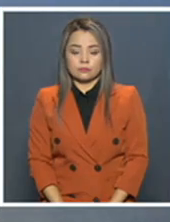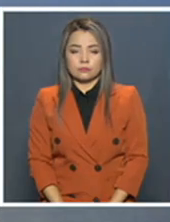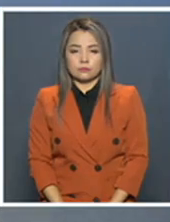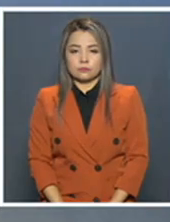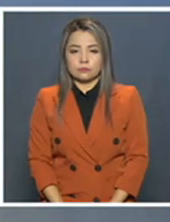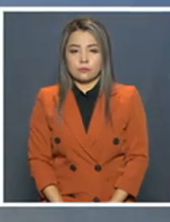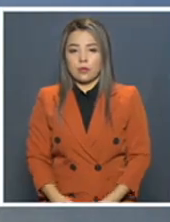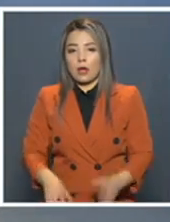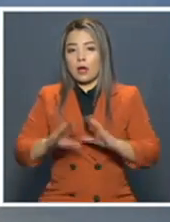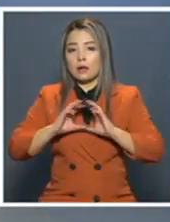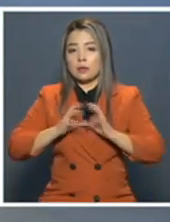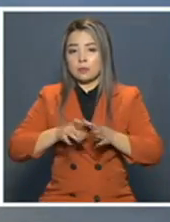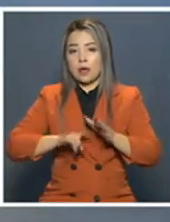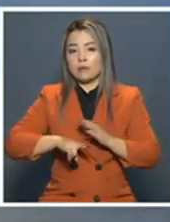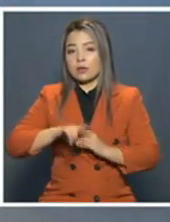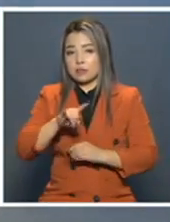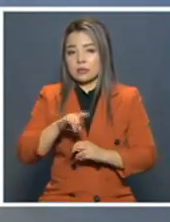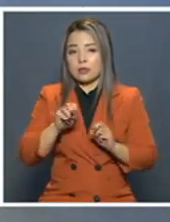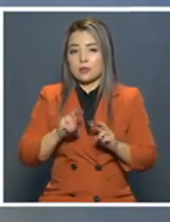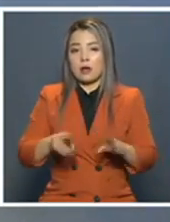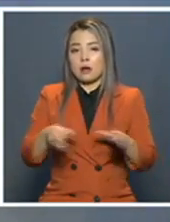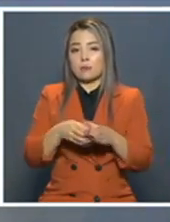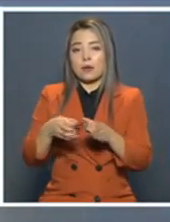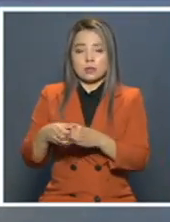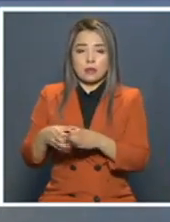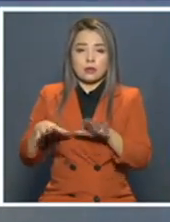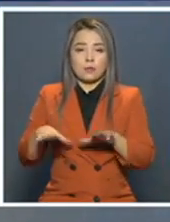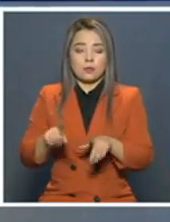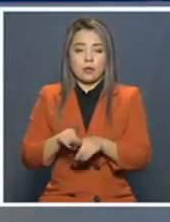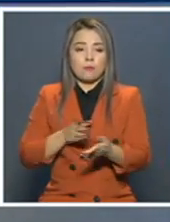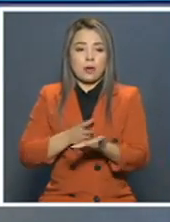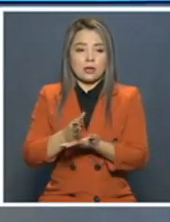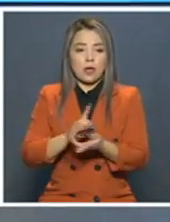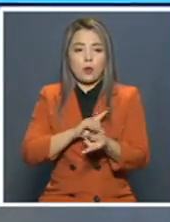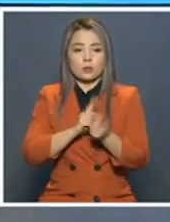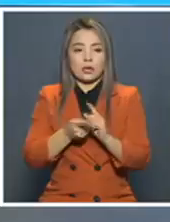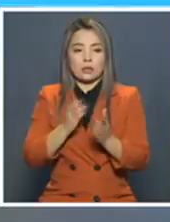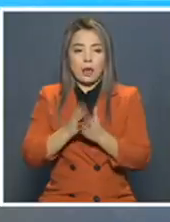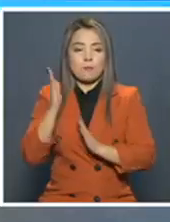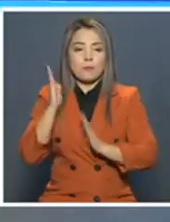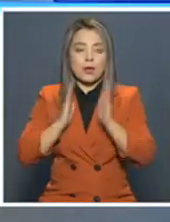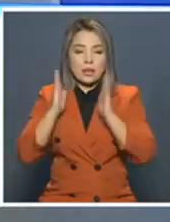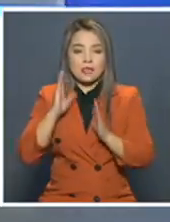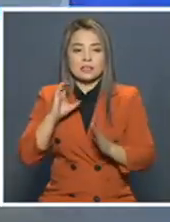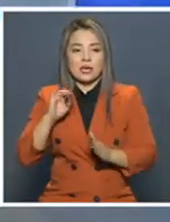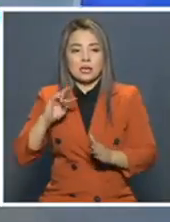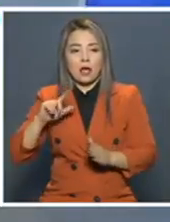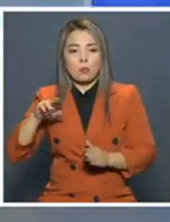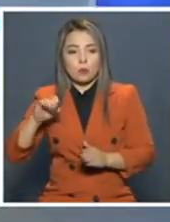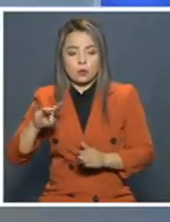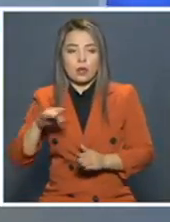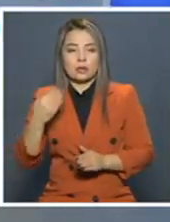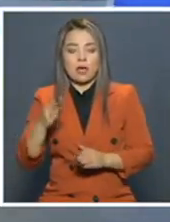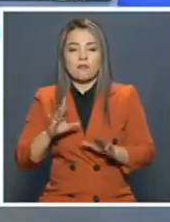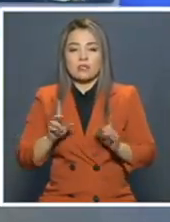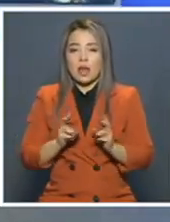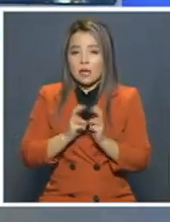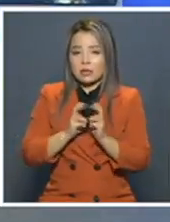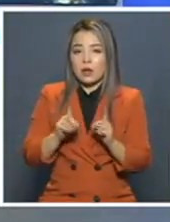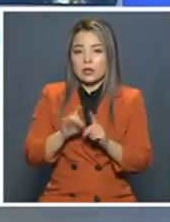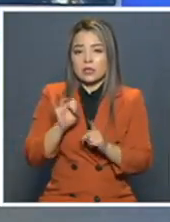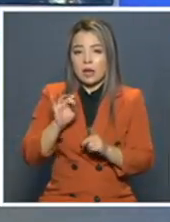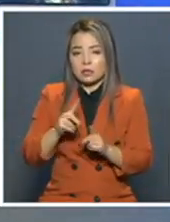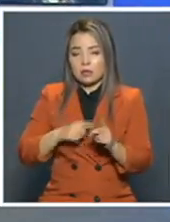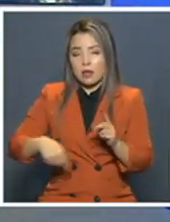Әлемнің авиациялық компаниялары таяу шығыс елдерінің үстінен өтетін бағыттарын өзгертіп жатыр. Бүгін Малайзия, Сингапур, Австралия ұшақтары Иранда айналып өту